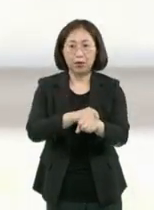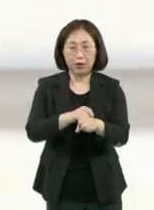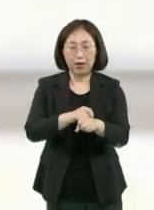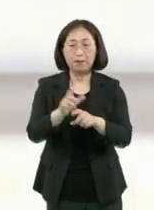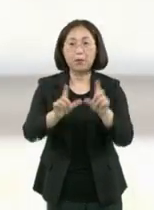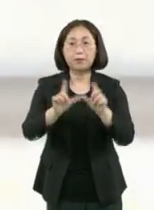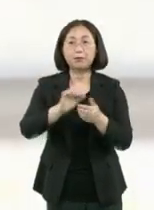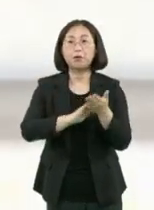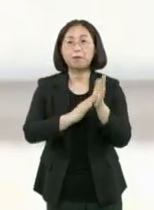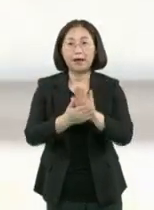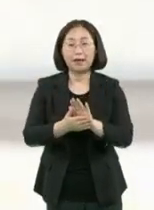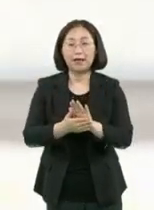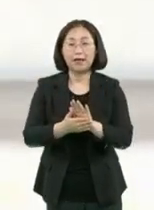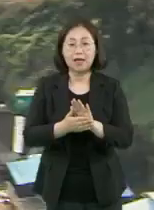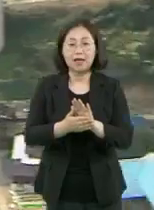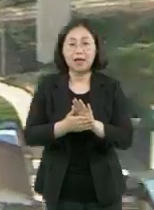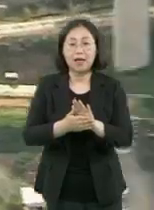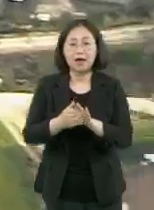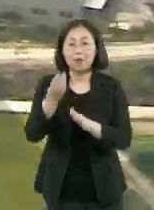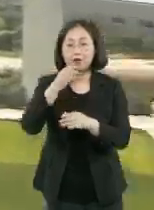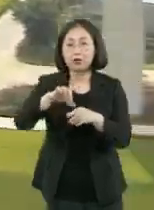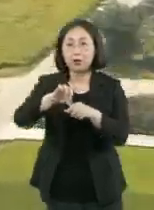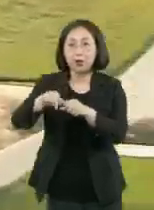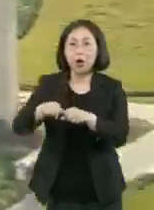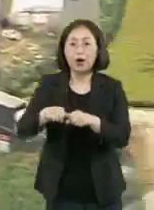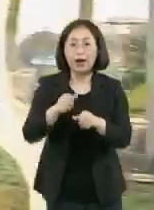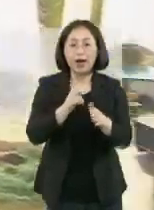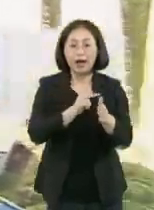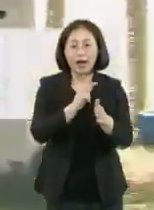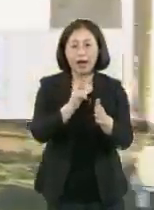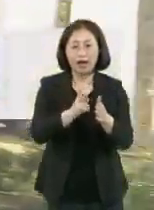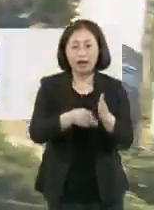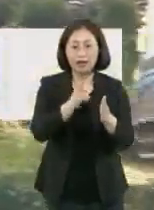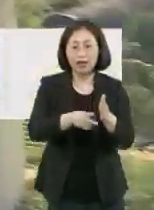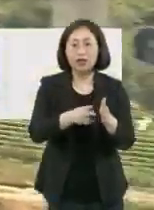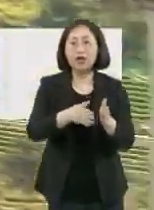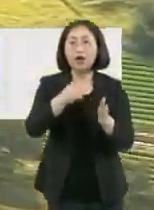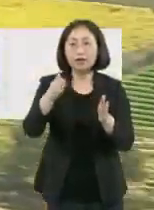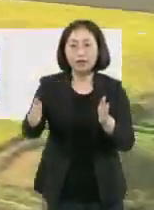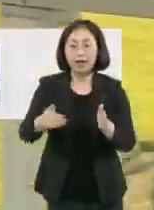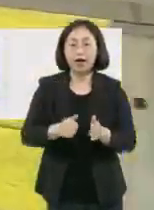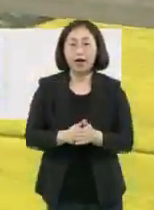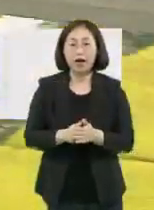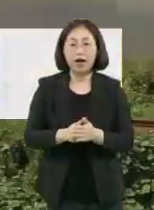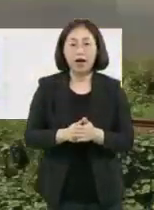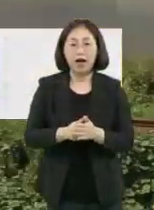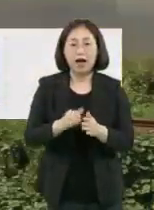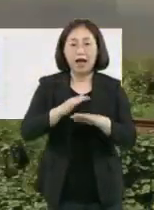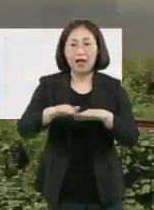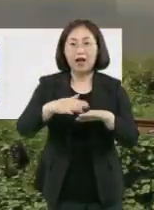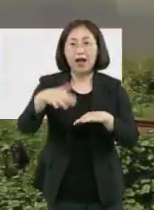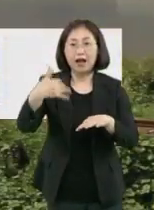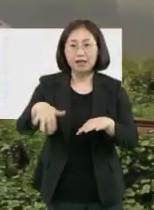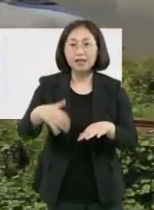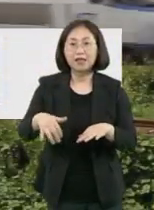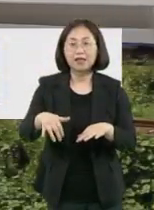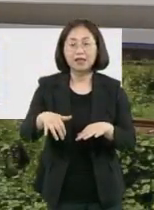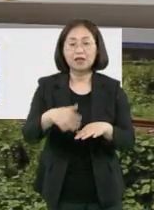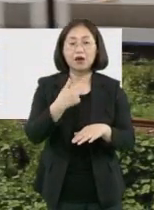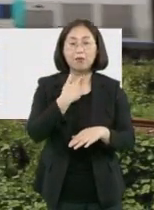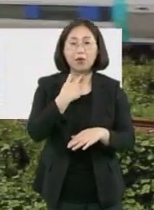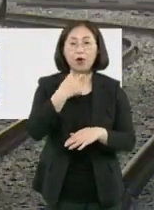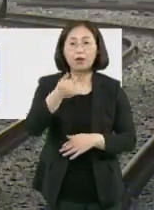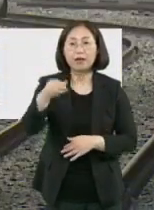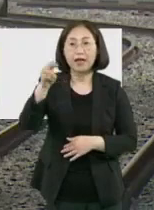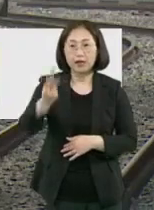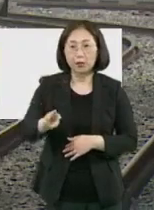예상됩니다. 수도권 급행철도인 GTX-C 노선의 천안 아산 연장, 장기 미해결 상태였던 보령에서